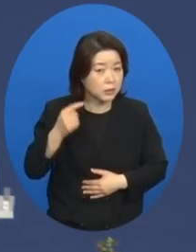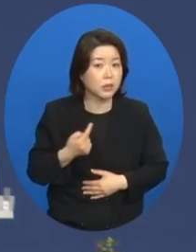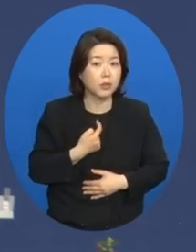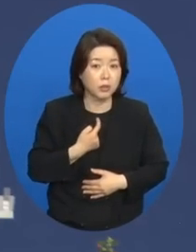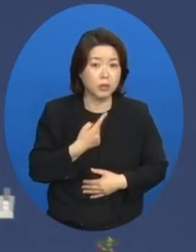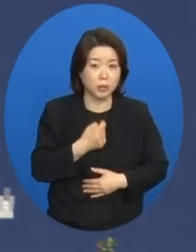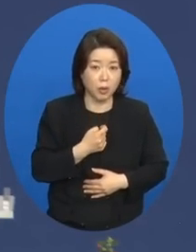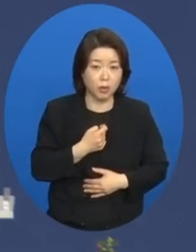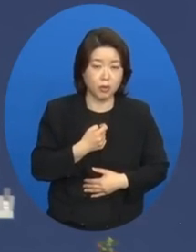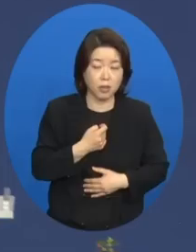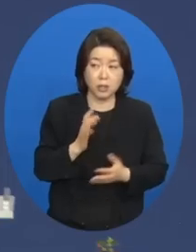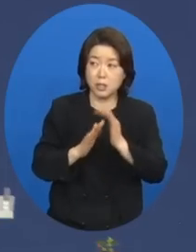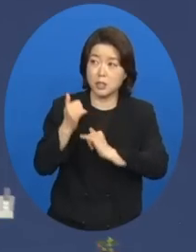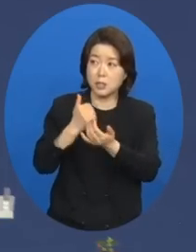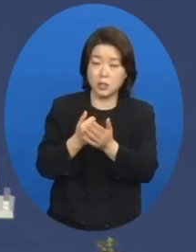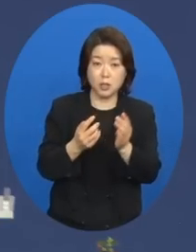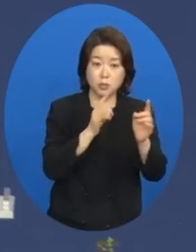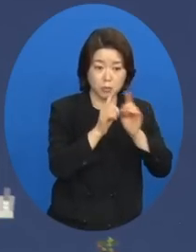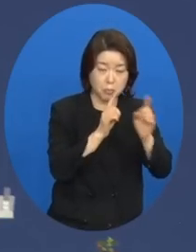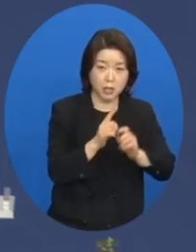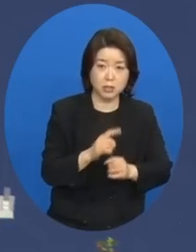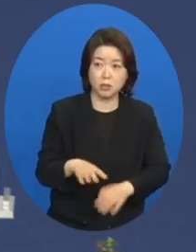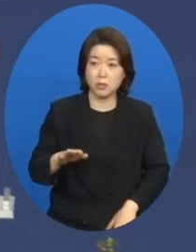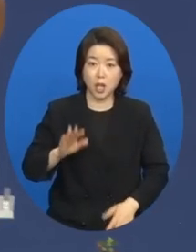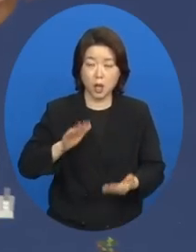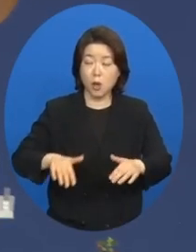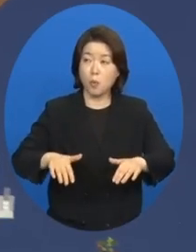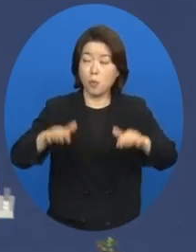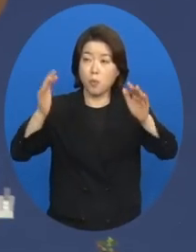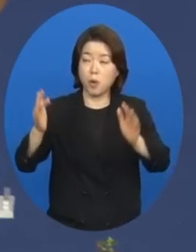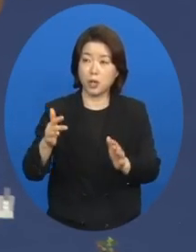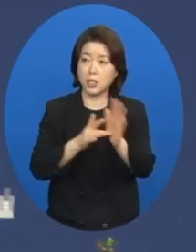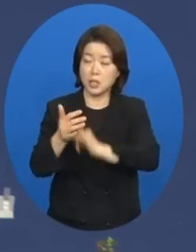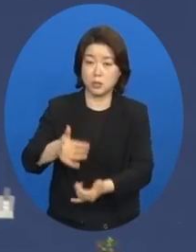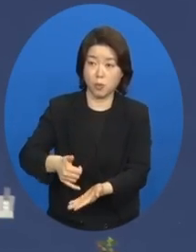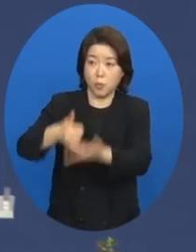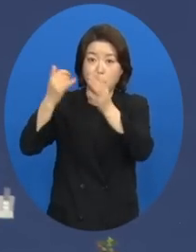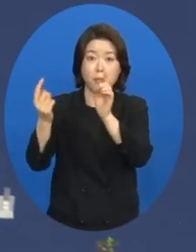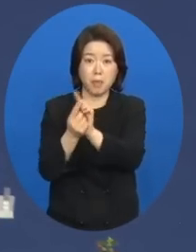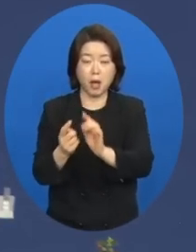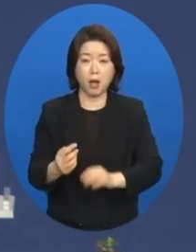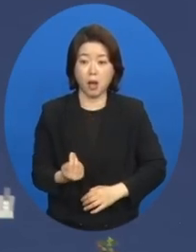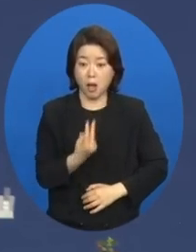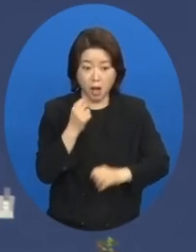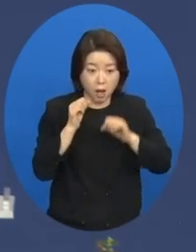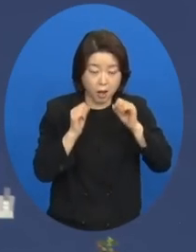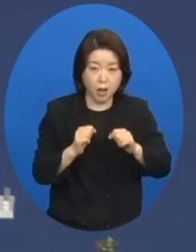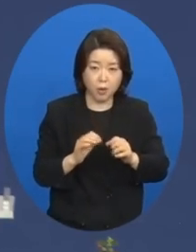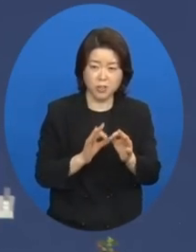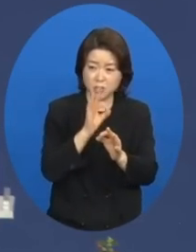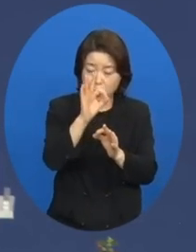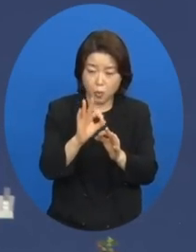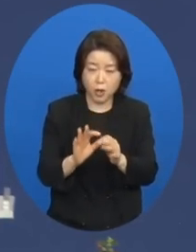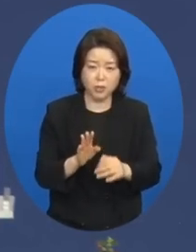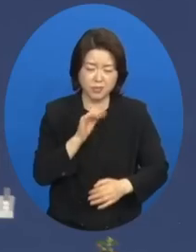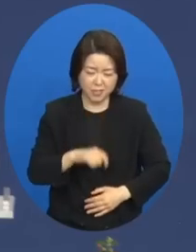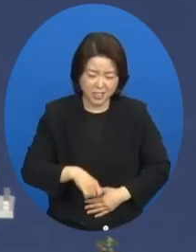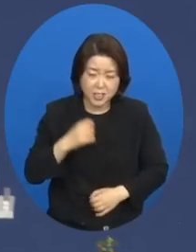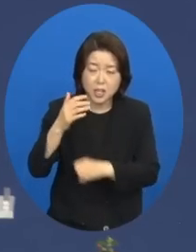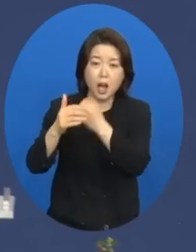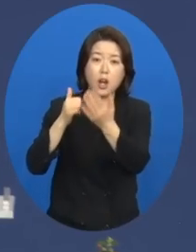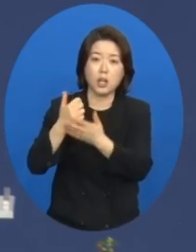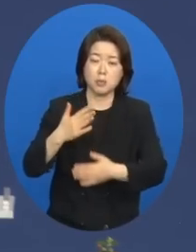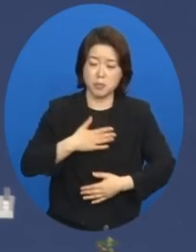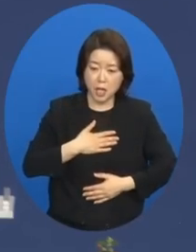예수님을 인격으로 만나고 나니까 이게 전부 살아서 하나님의 그 영원하고 진실하신 전능하신 하나님이